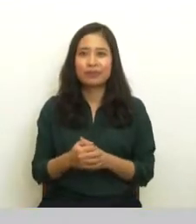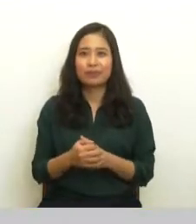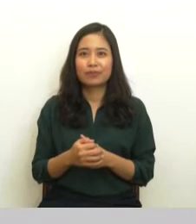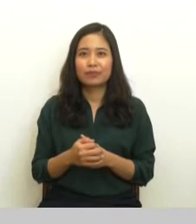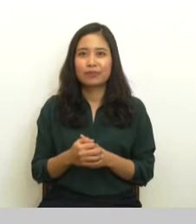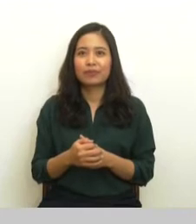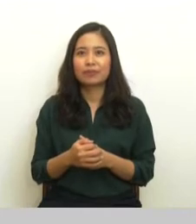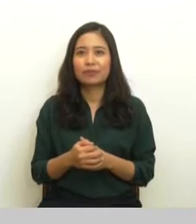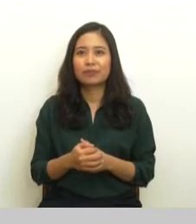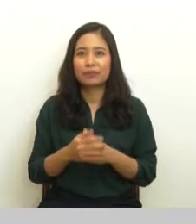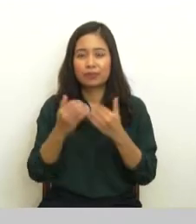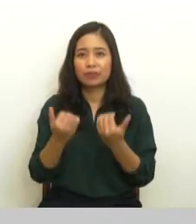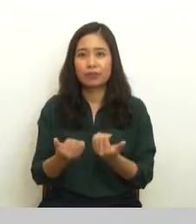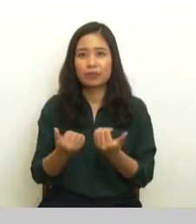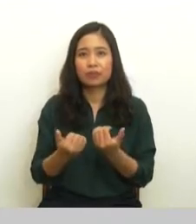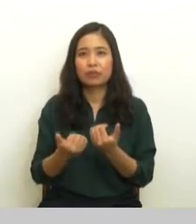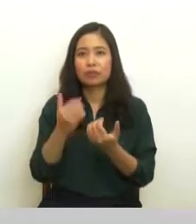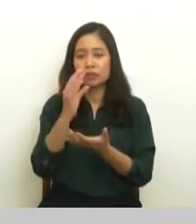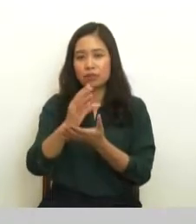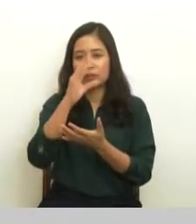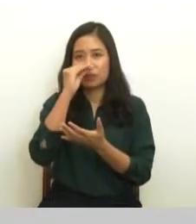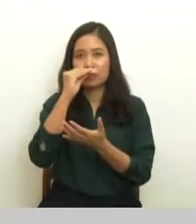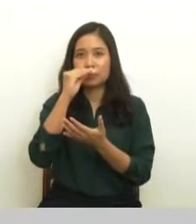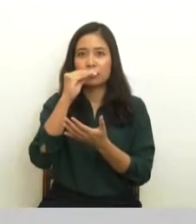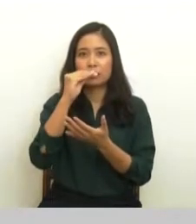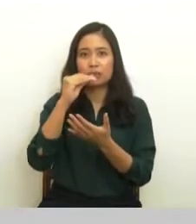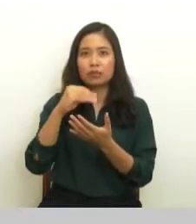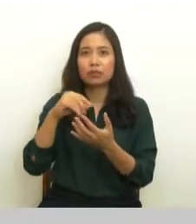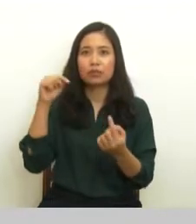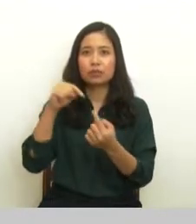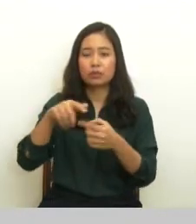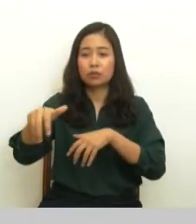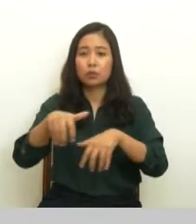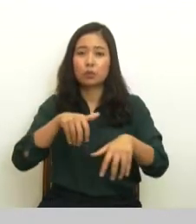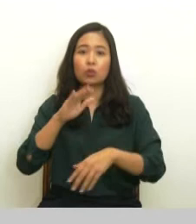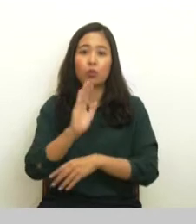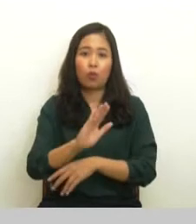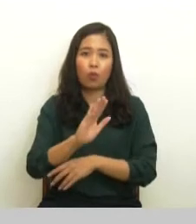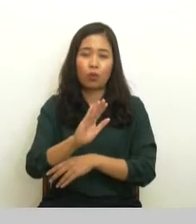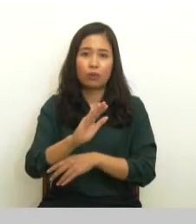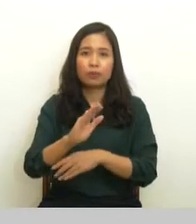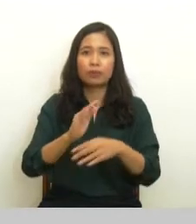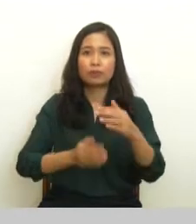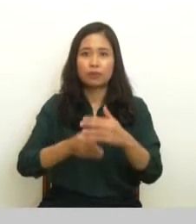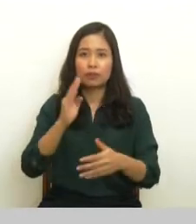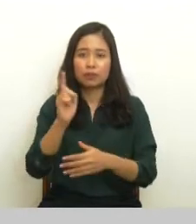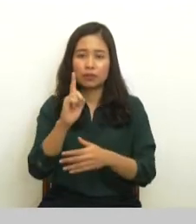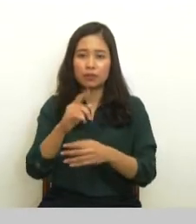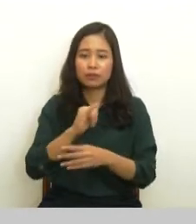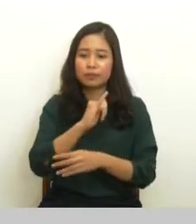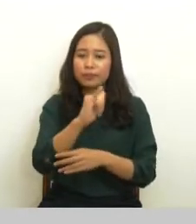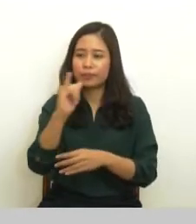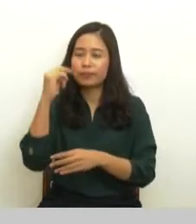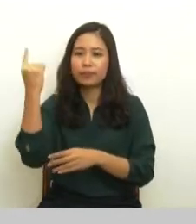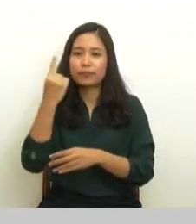มีที่มาจากการทเด็ๆได้เรีนรู้ energeticงเรียนรู้ในชุมชนของเรา ผ่านการไปทัศนะศึกษาป่าชาย